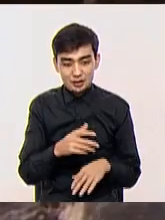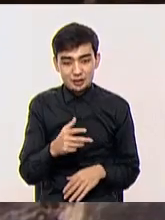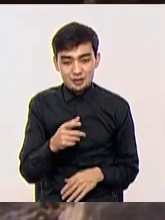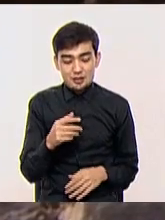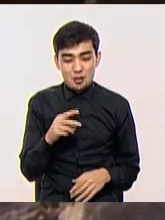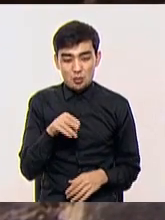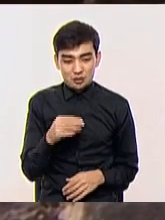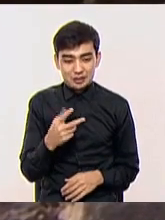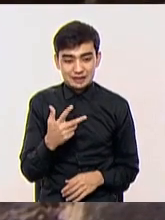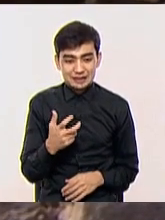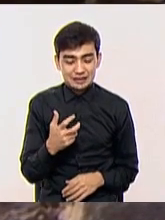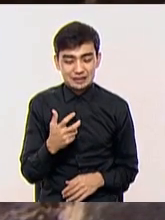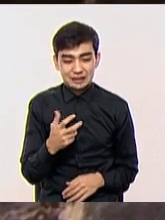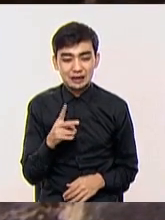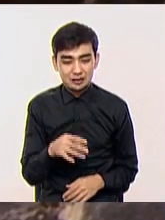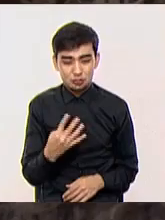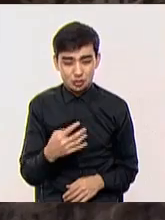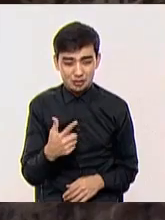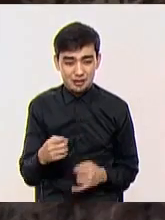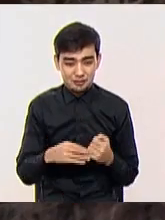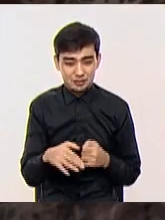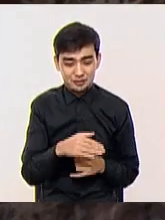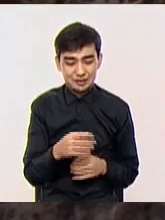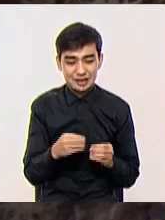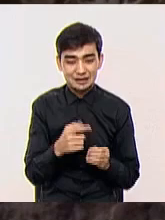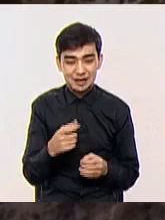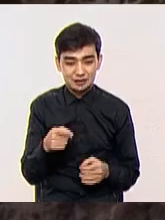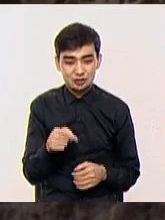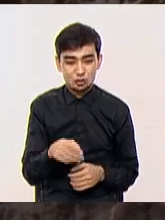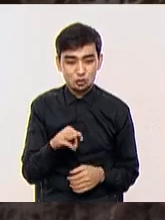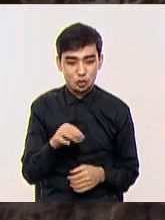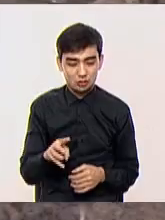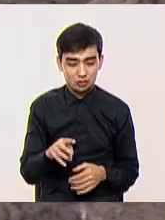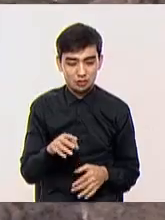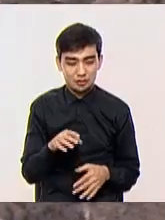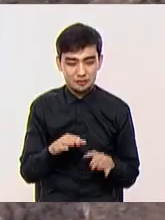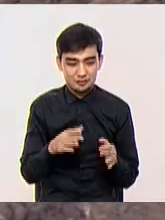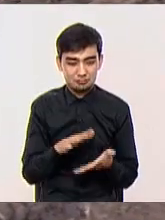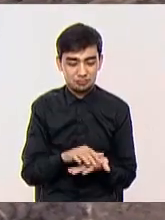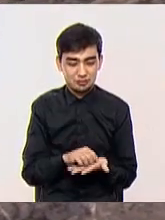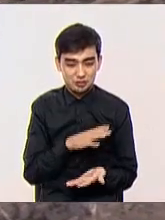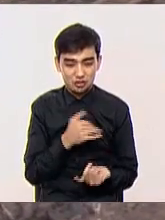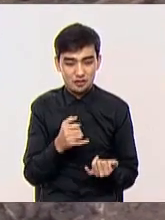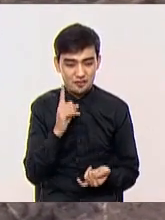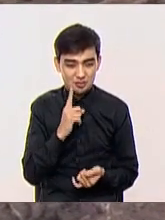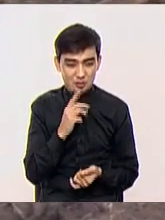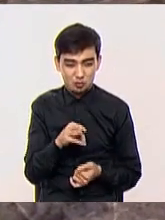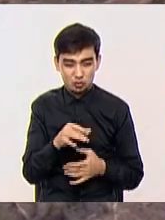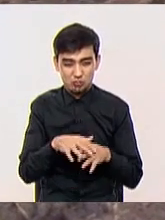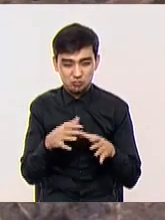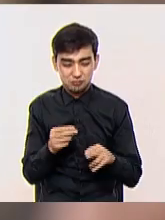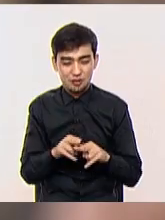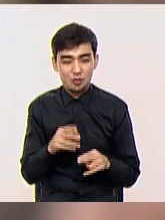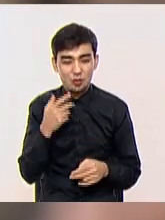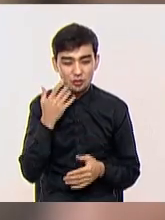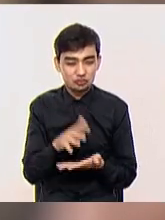емес, тек 40 гектарға егілген деді. Сөздерінше оның 10 гектарындағы 1000 тонна өнім ғана жарамсыз болып қалған. Әзірге қоқысқа айналған алқап қашан